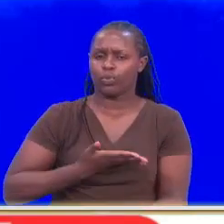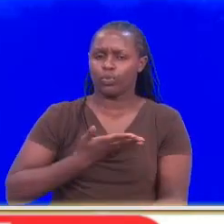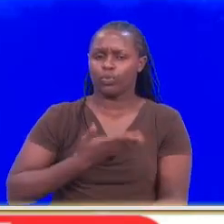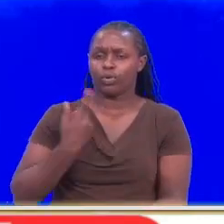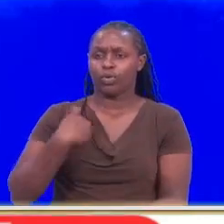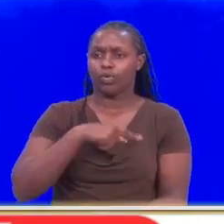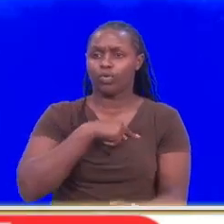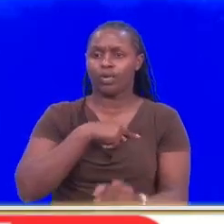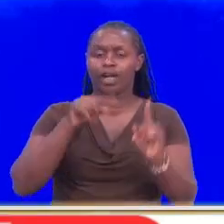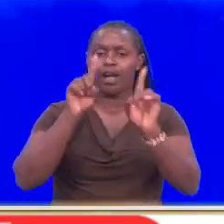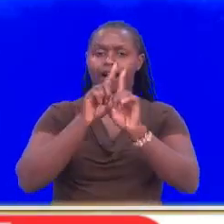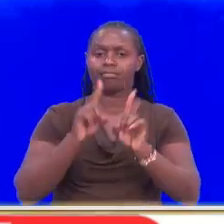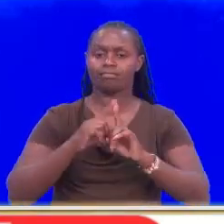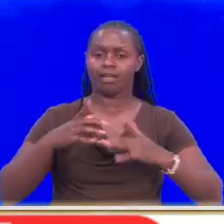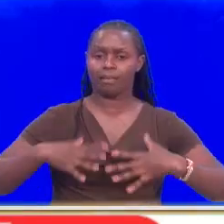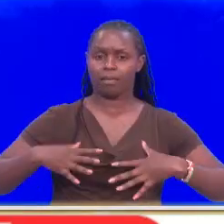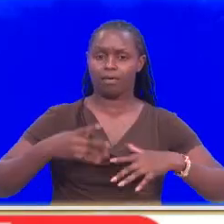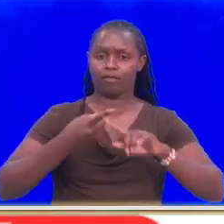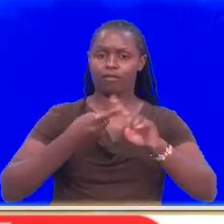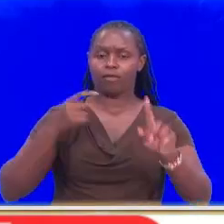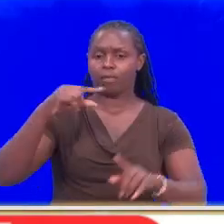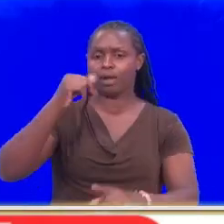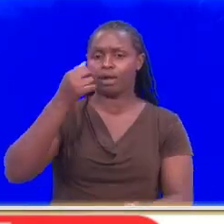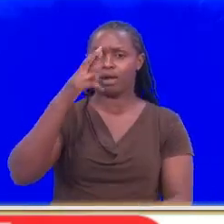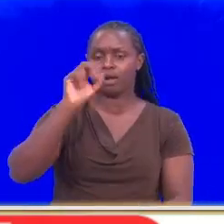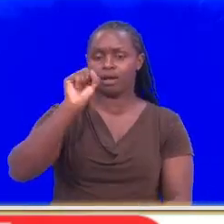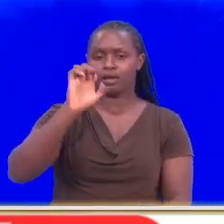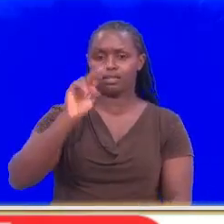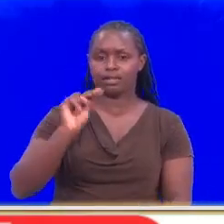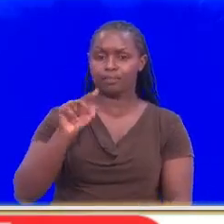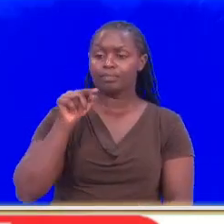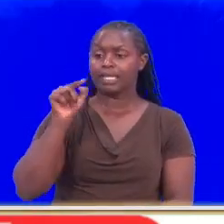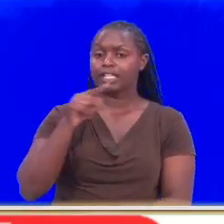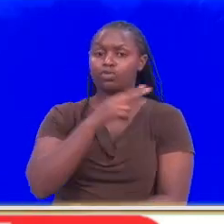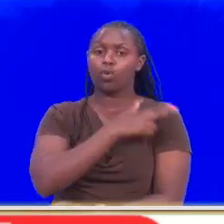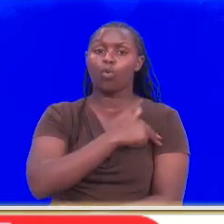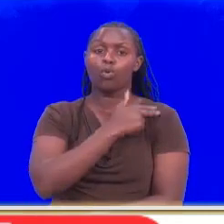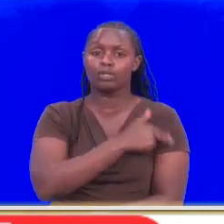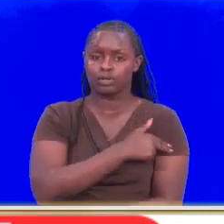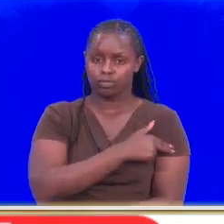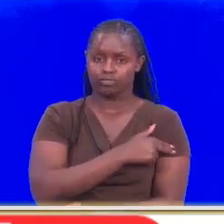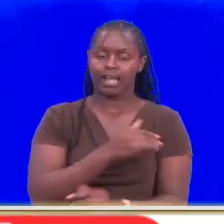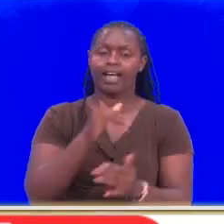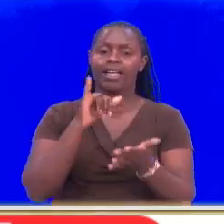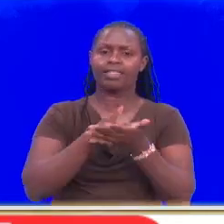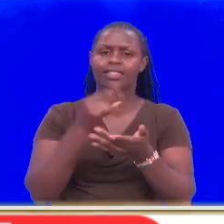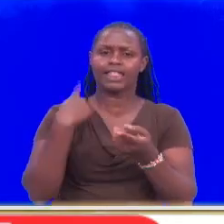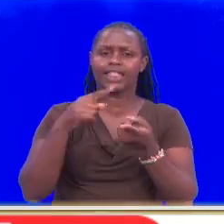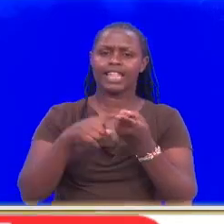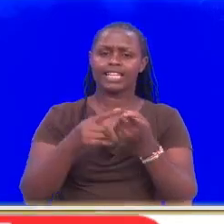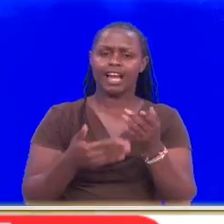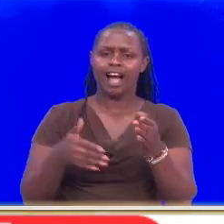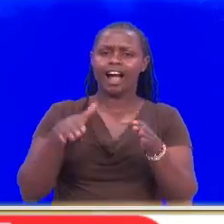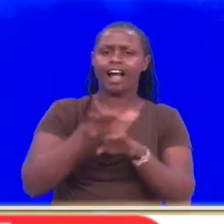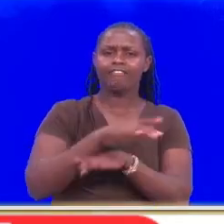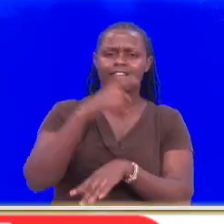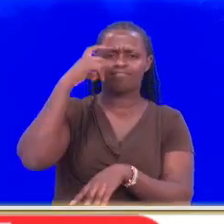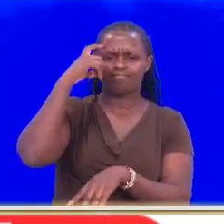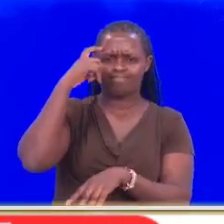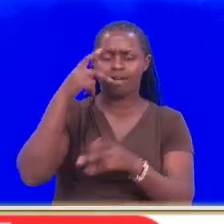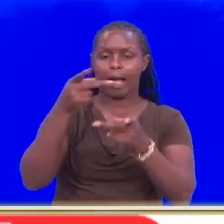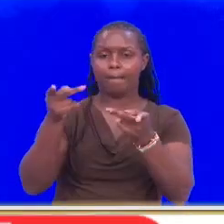hapa, kiangalia kwamba hii ni hospitali kubwa ambayo imebeba sehemu kubwa ya hii